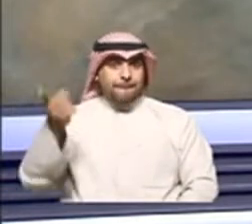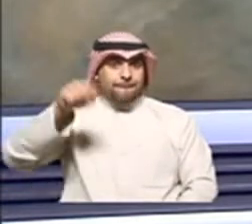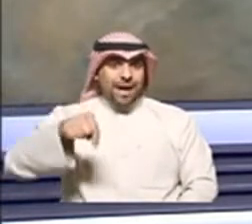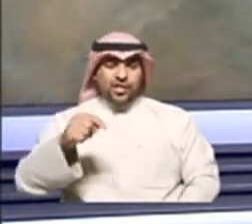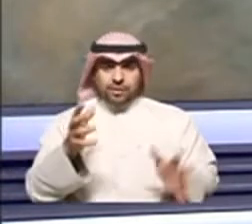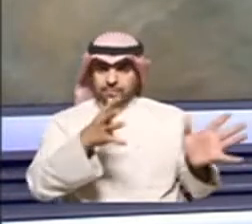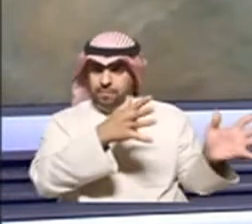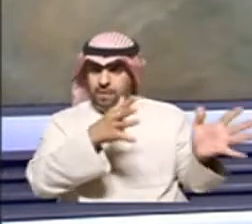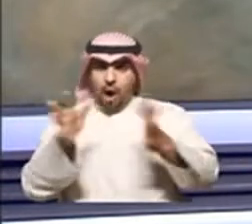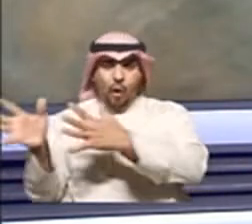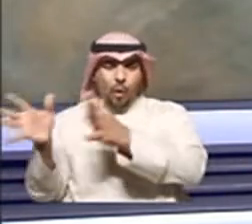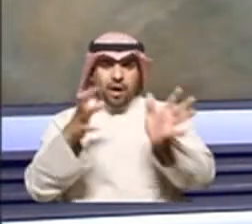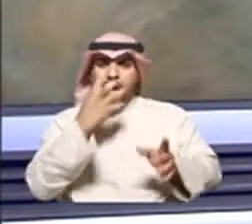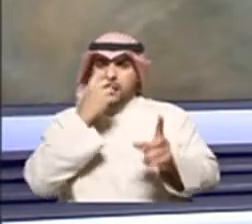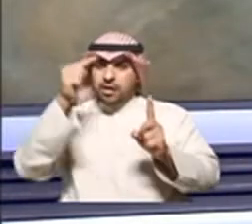تتراوح ما بين